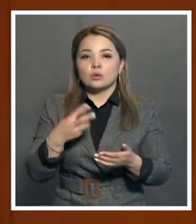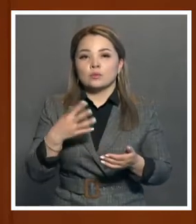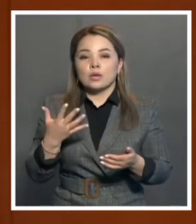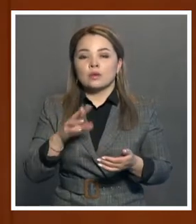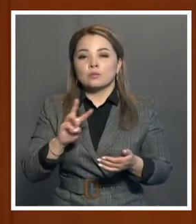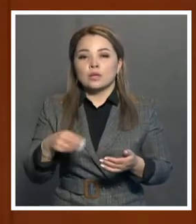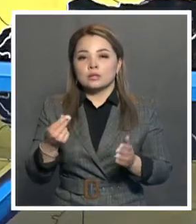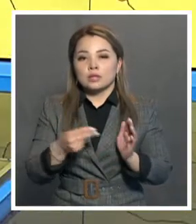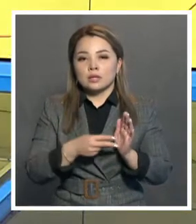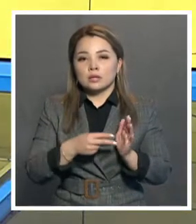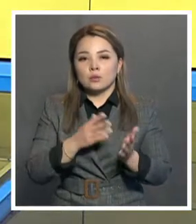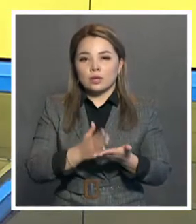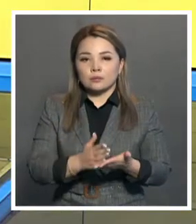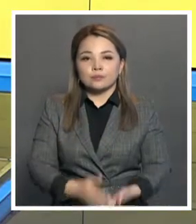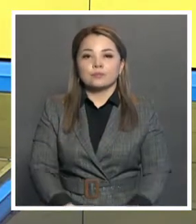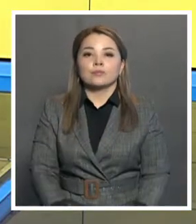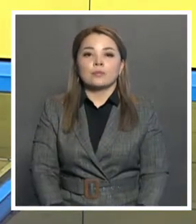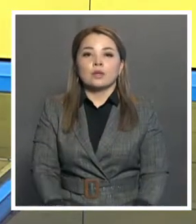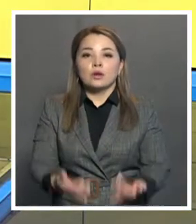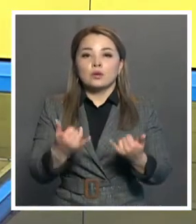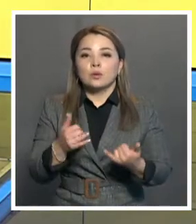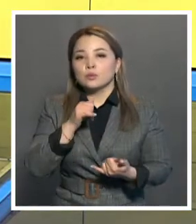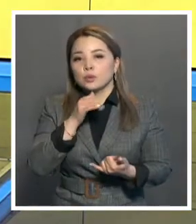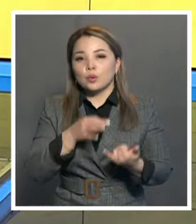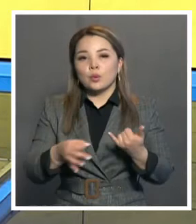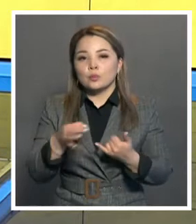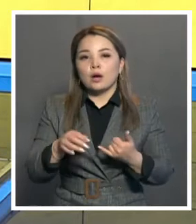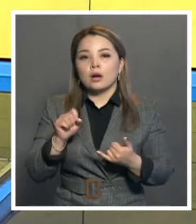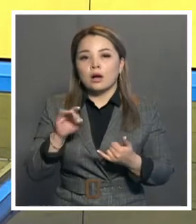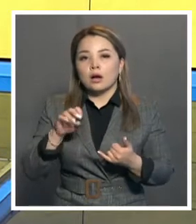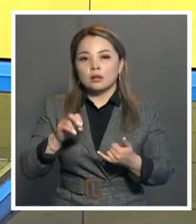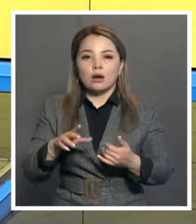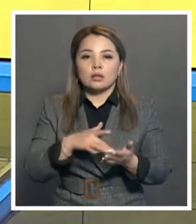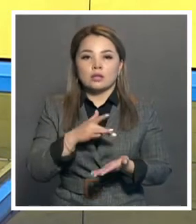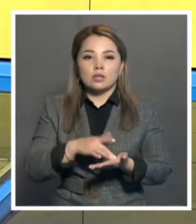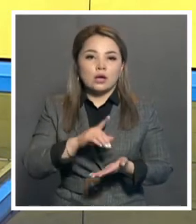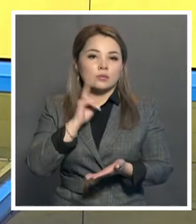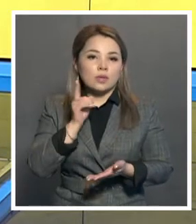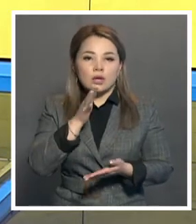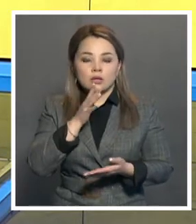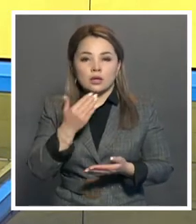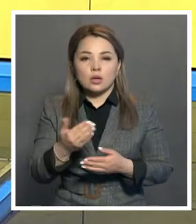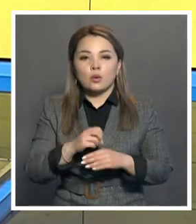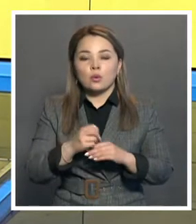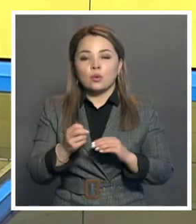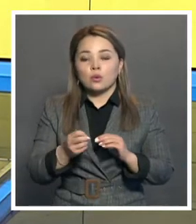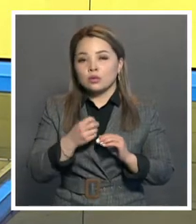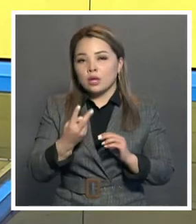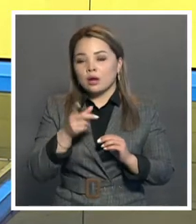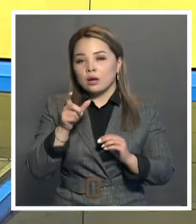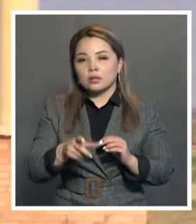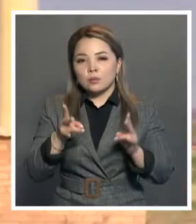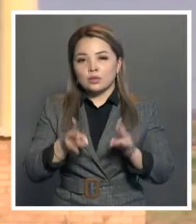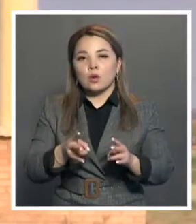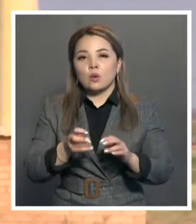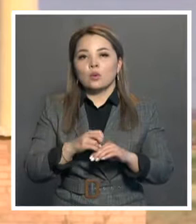теңге. Өзге ақпарат, Қостанай облысының Арқалық қаласында жас өспірім қарудан оқ атып екі адамды жаралады. 17